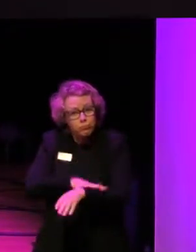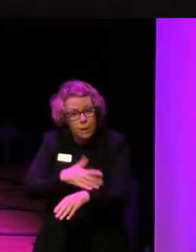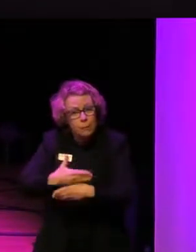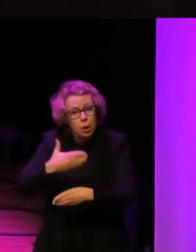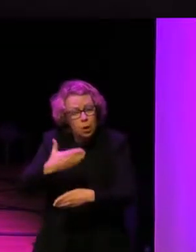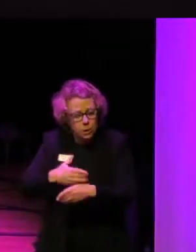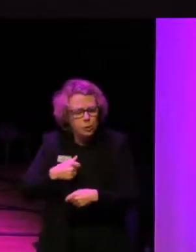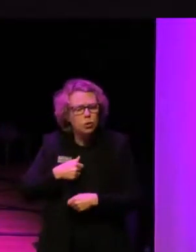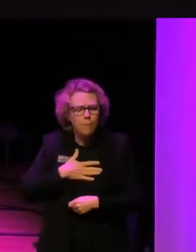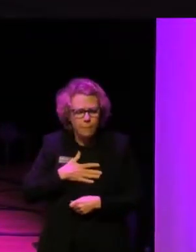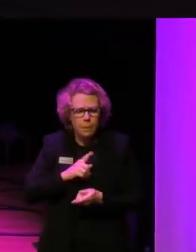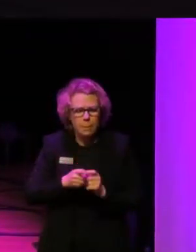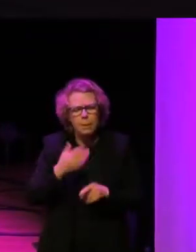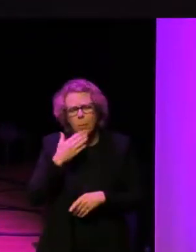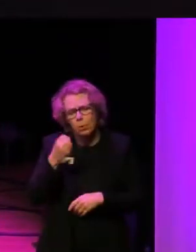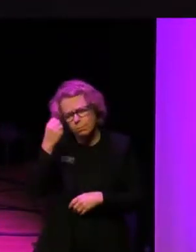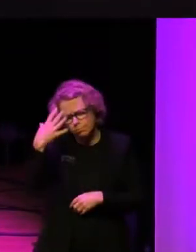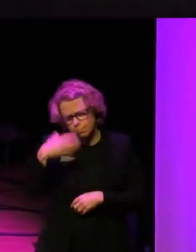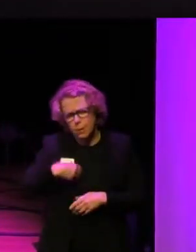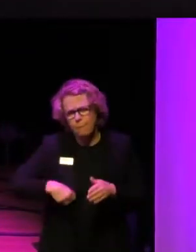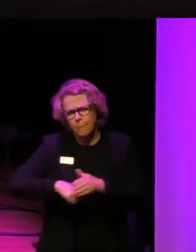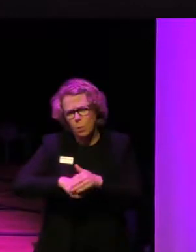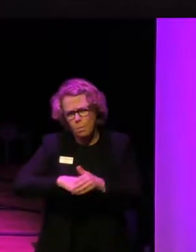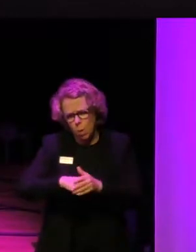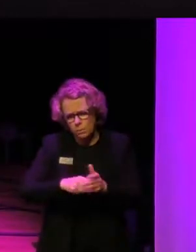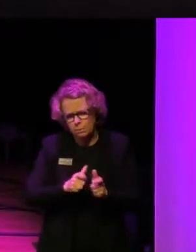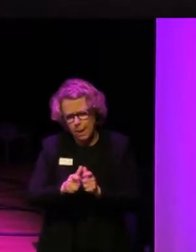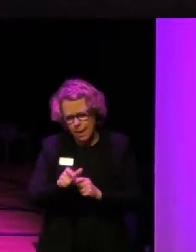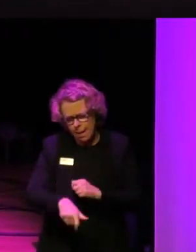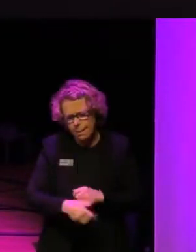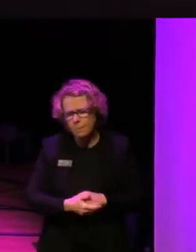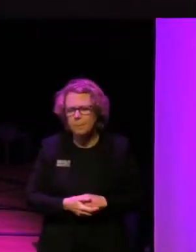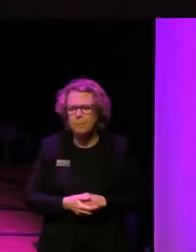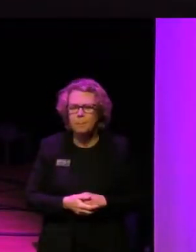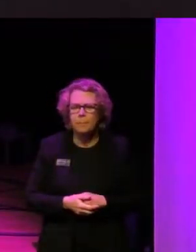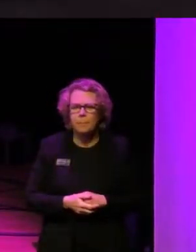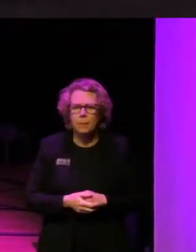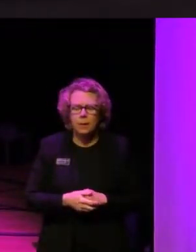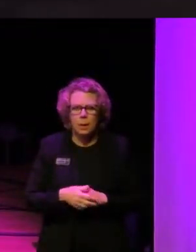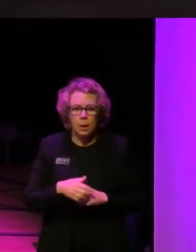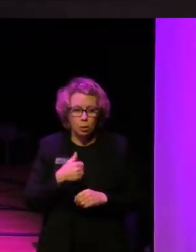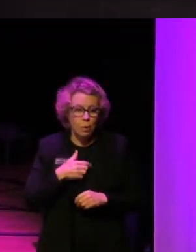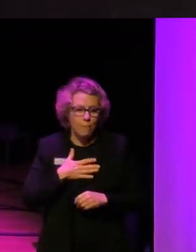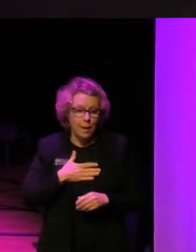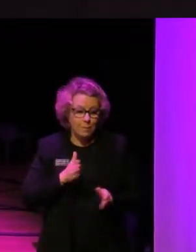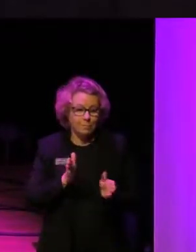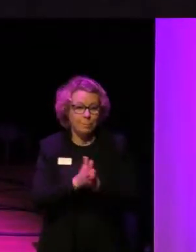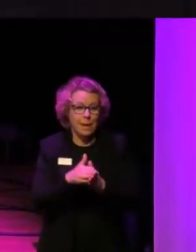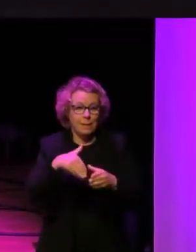bra fotbollsspelare. Då ska jag spela i Barcelona.